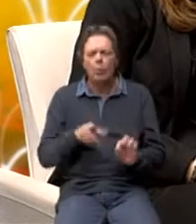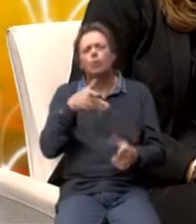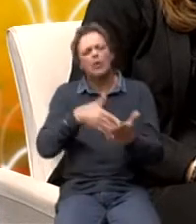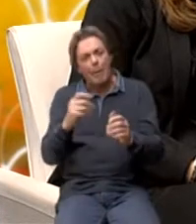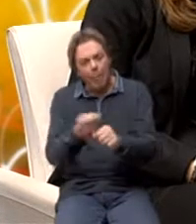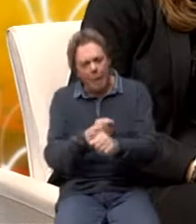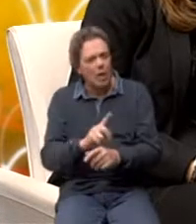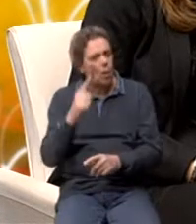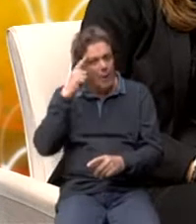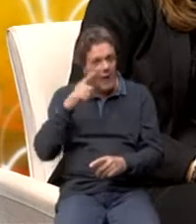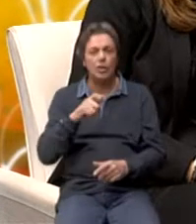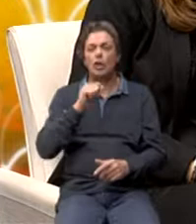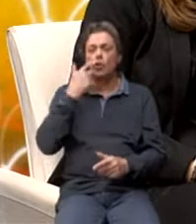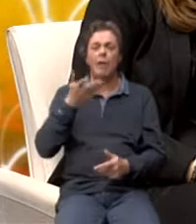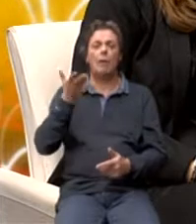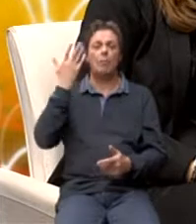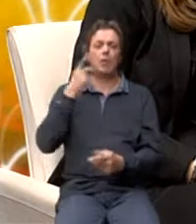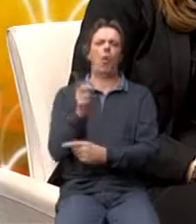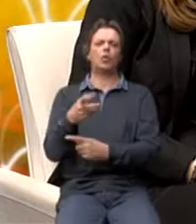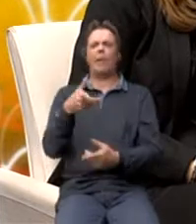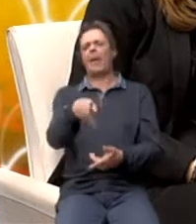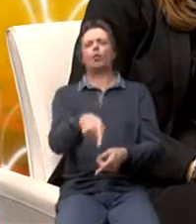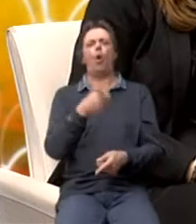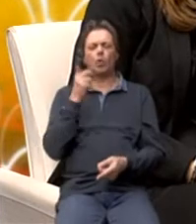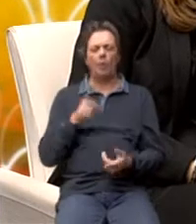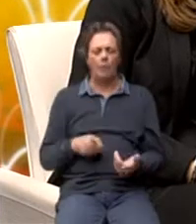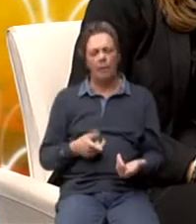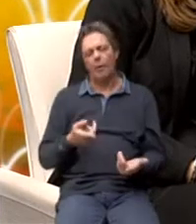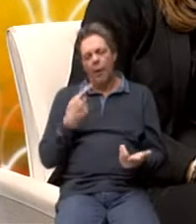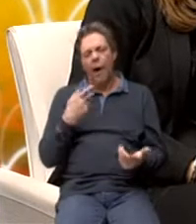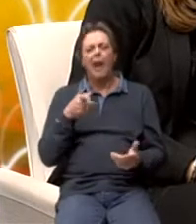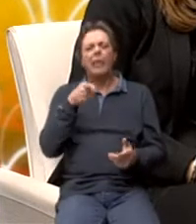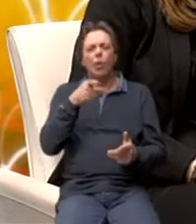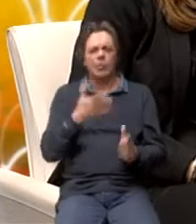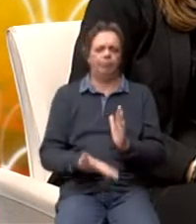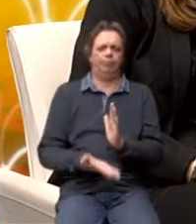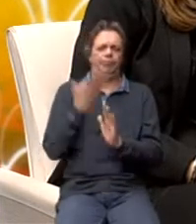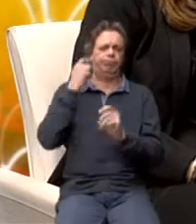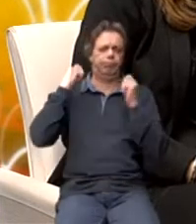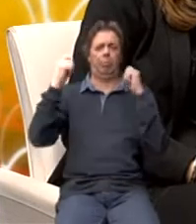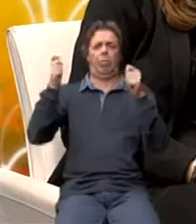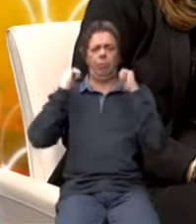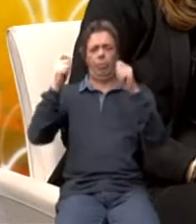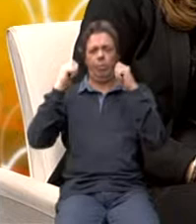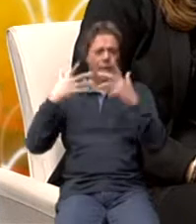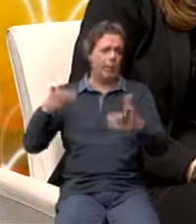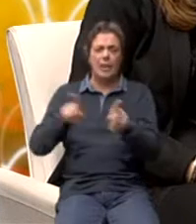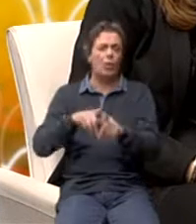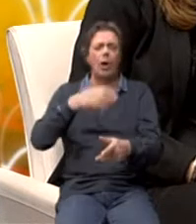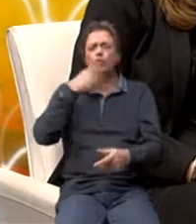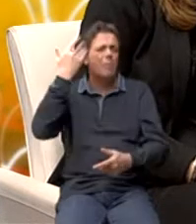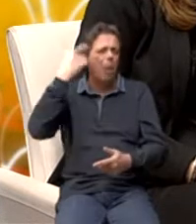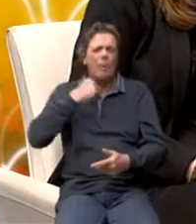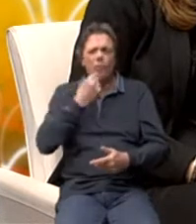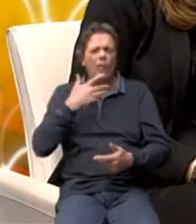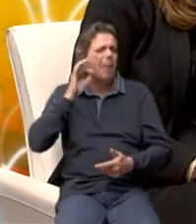popraviti. To ne znači da će čovjek biti otrovan u tom trenutku. Međutim, to se digne na zvona kao što je ovo bilo pitanje mesa. Da.